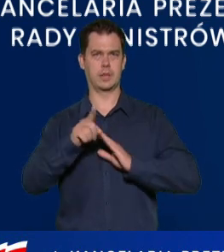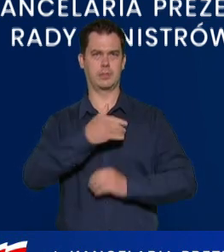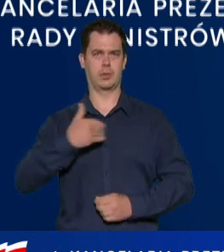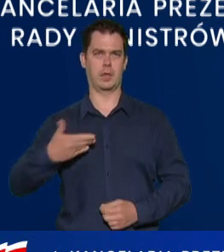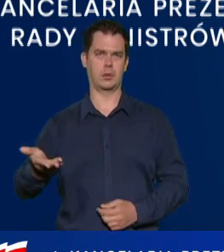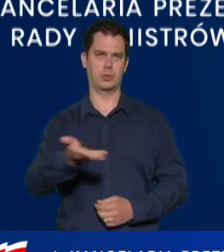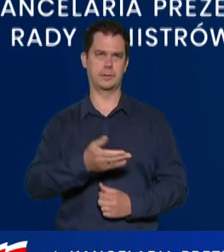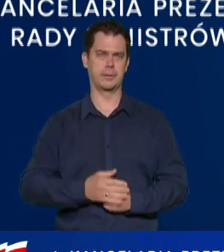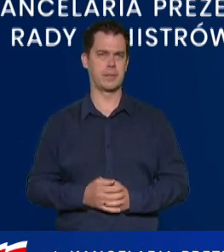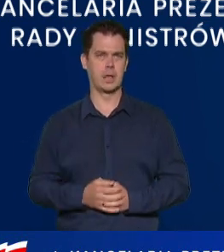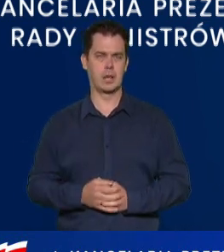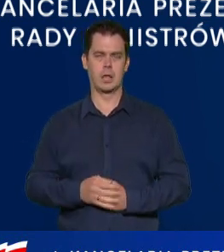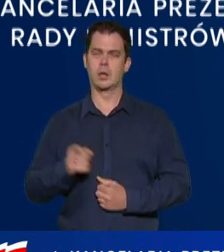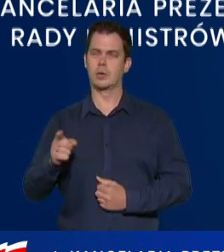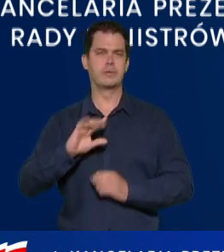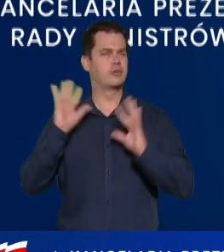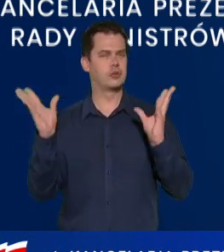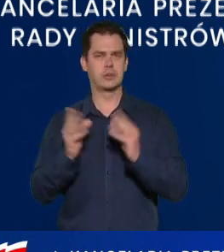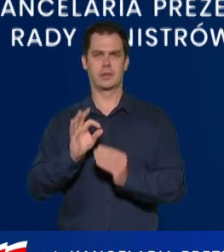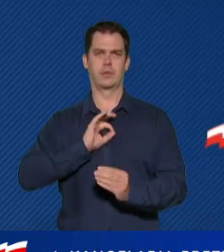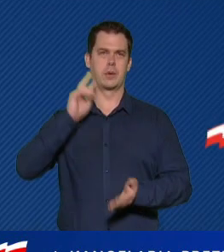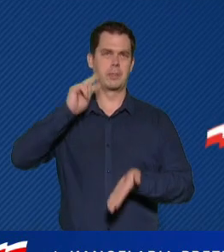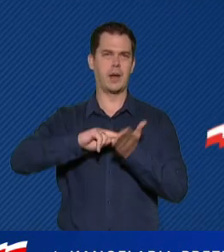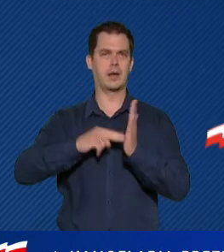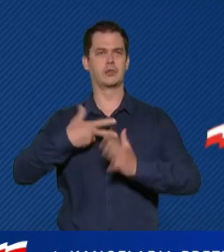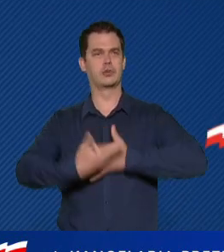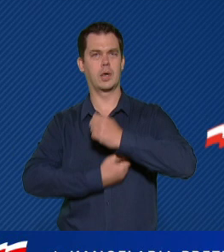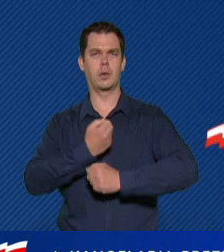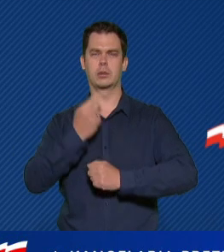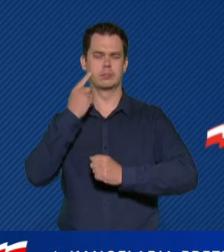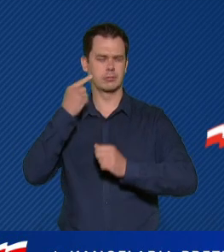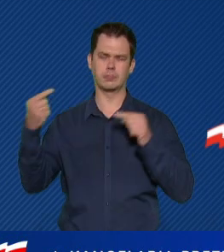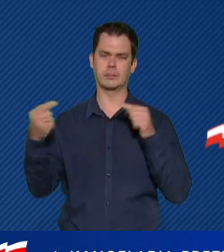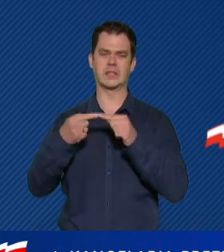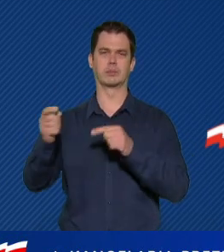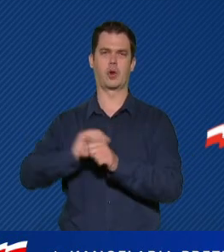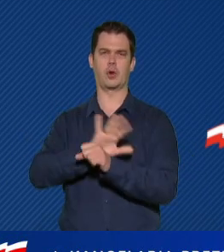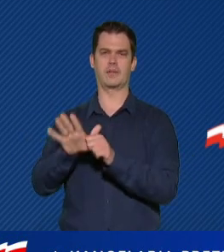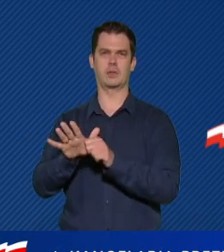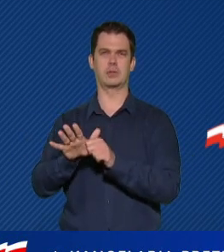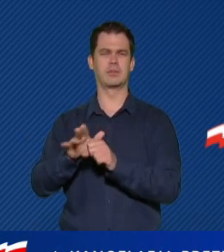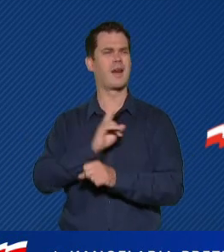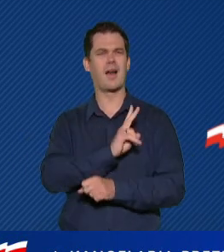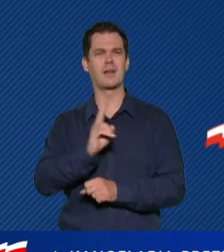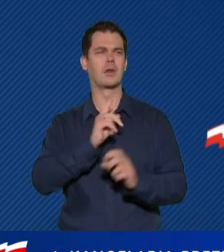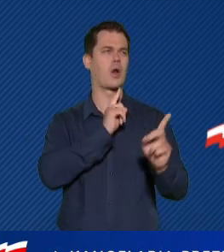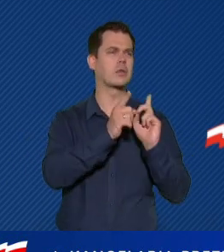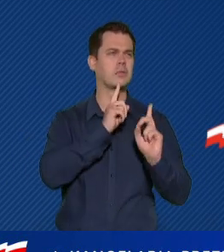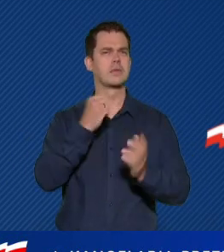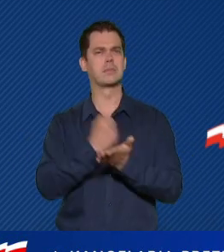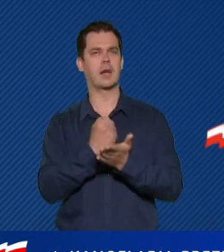Polaków. Temu podporządkowane są wszystkie nasze działania. Teraz prawie każda rozmowa dotyczy tego